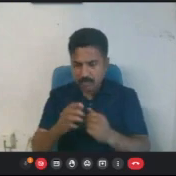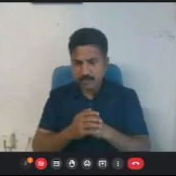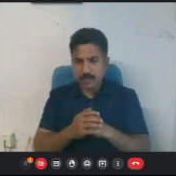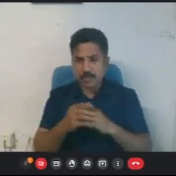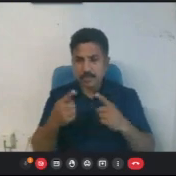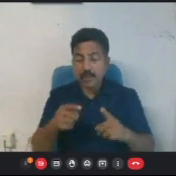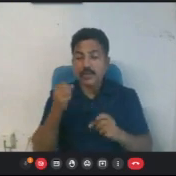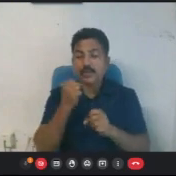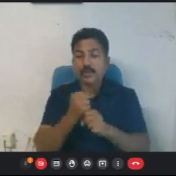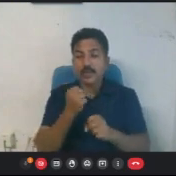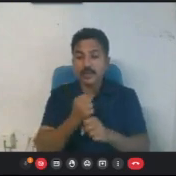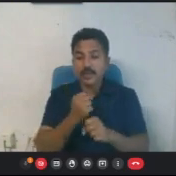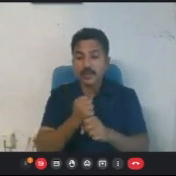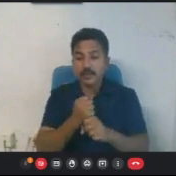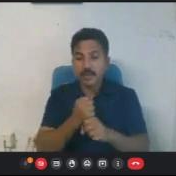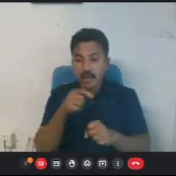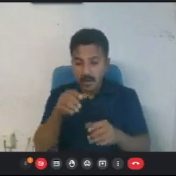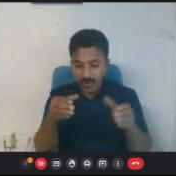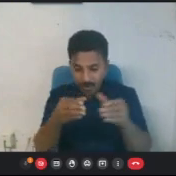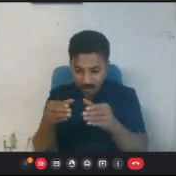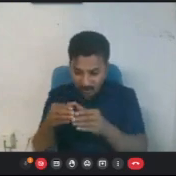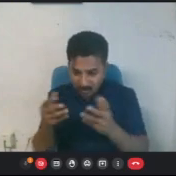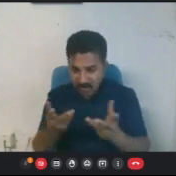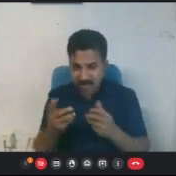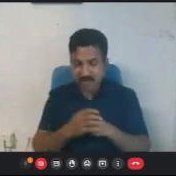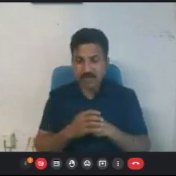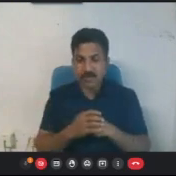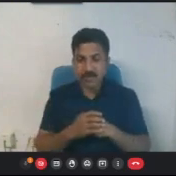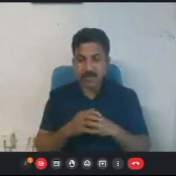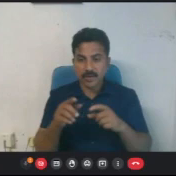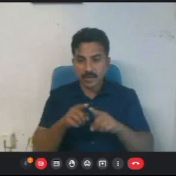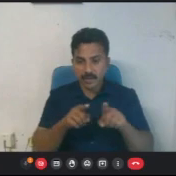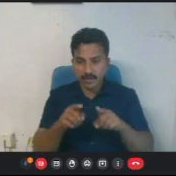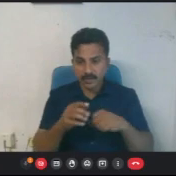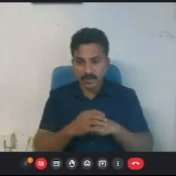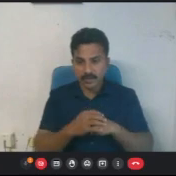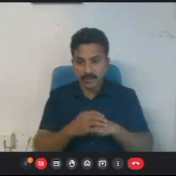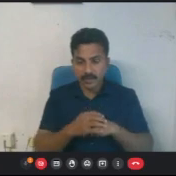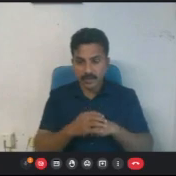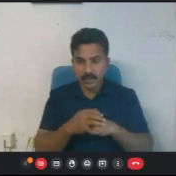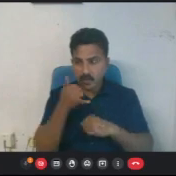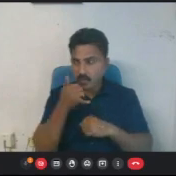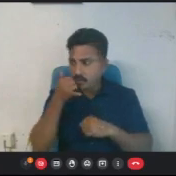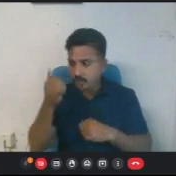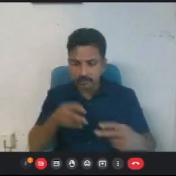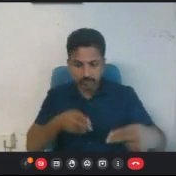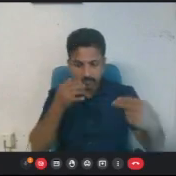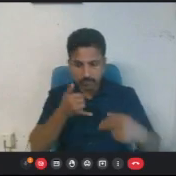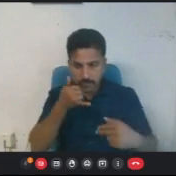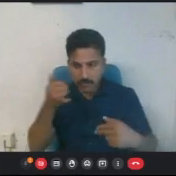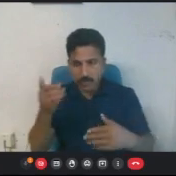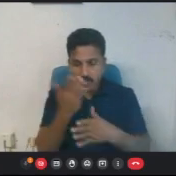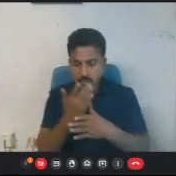ആ മേഖലയിൽ ആ കുട്ടികൾ ഏത് വിഭാഗത്തിൽപ്പെടുന്ന കുട്ടികളാണ്, അതിപ്പോൾ ഉദാഹരണത്തിന് ടെലികോളർ പോസ്റ്റിലേക്ക് അപ്ലൈ ചെയ്യാൻ വേണ്ടിയിട്ട് ജോലി